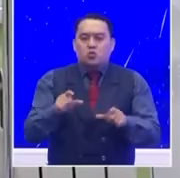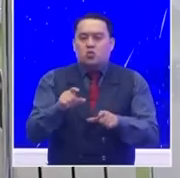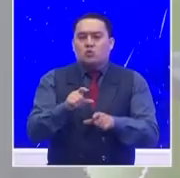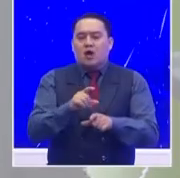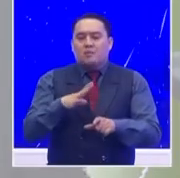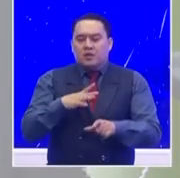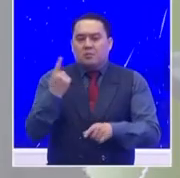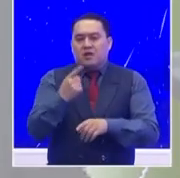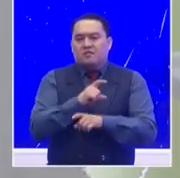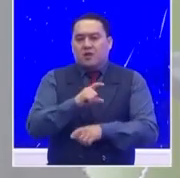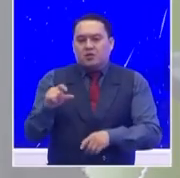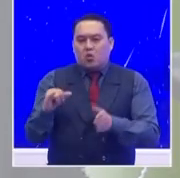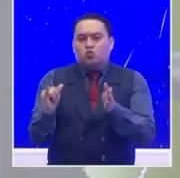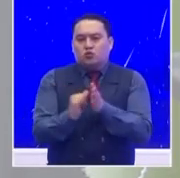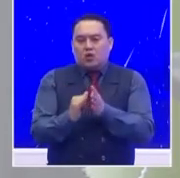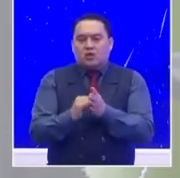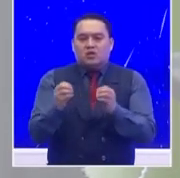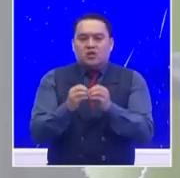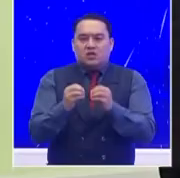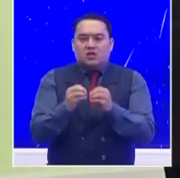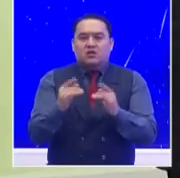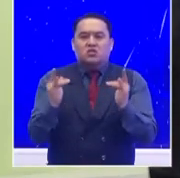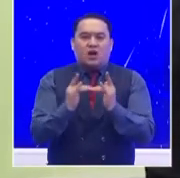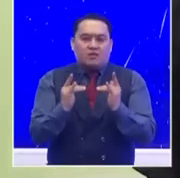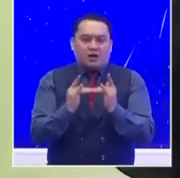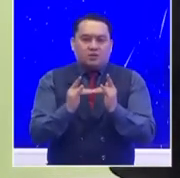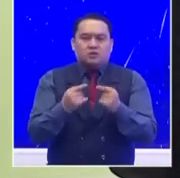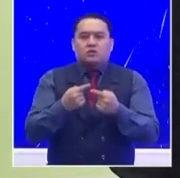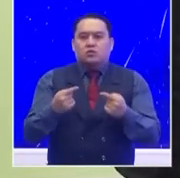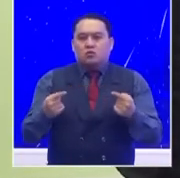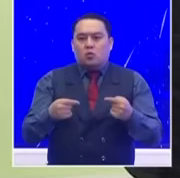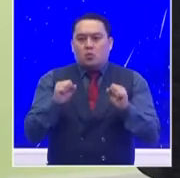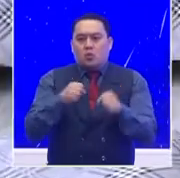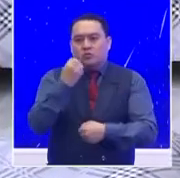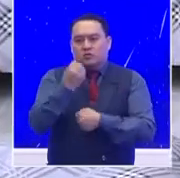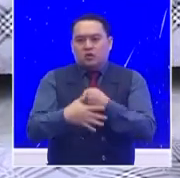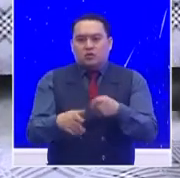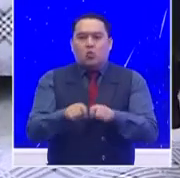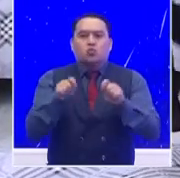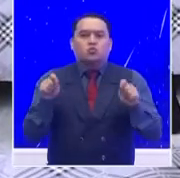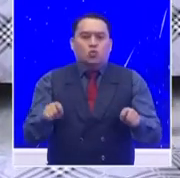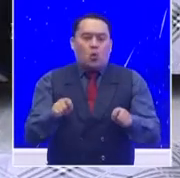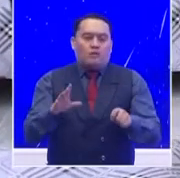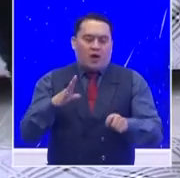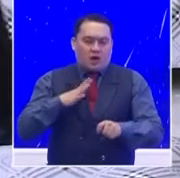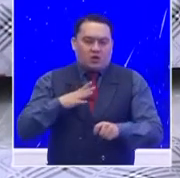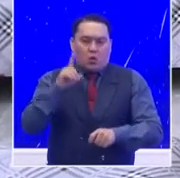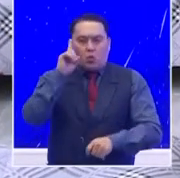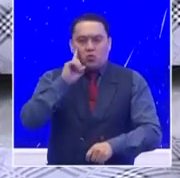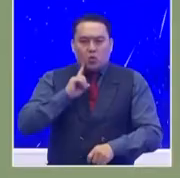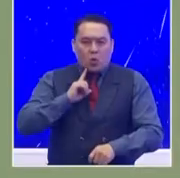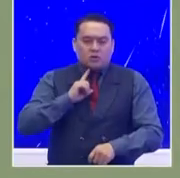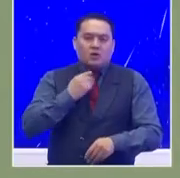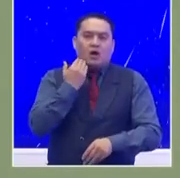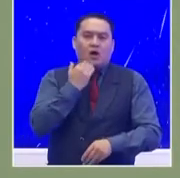этаже здания установлены 10 функциональной кровати и иными словами в центре созданы все условия для комфортного и